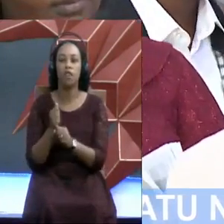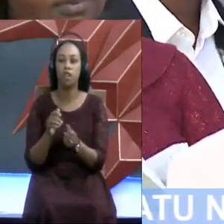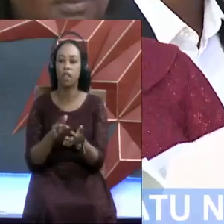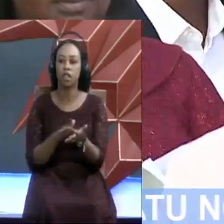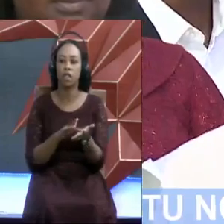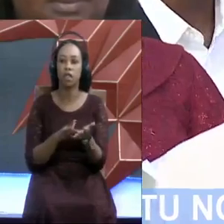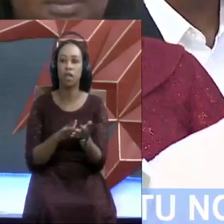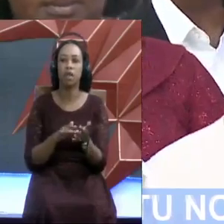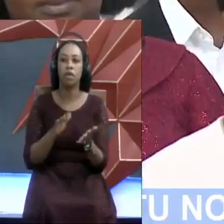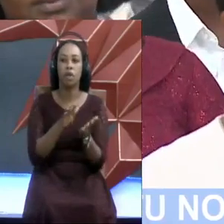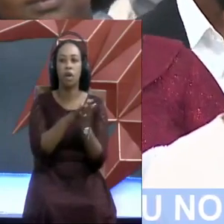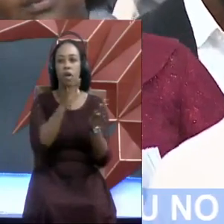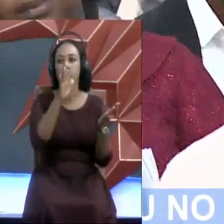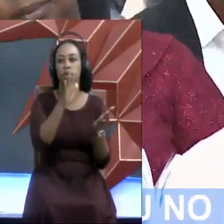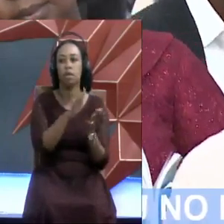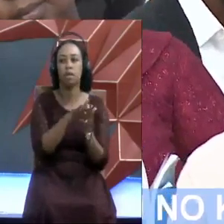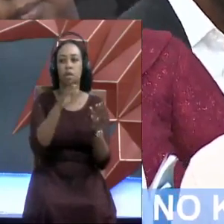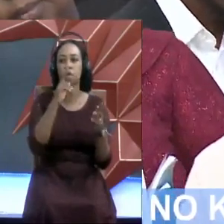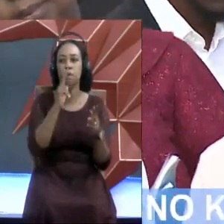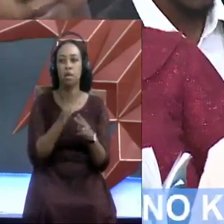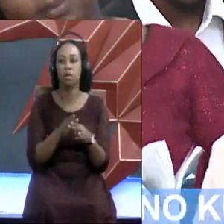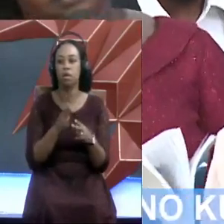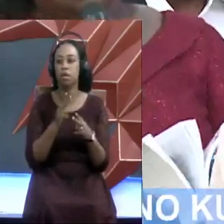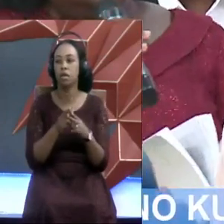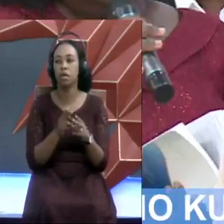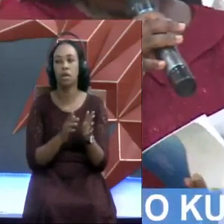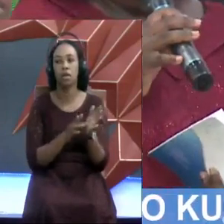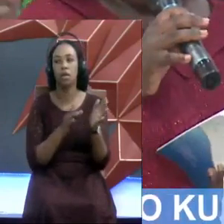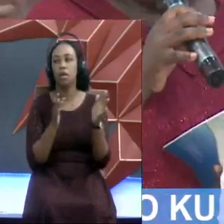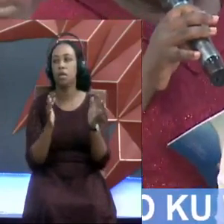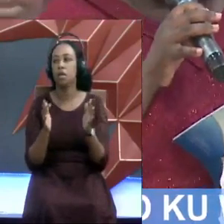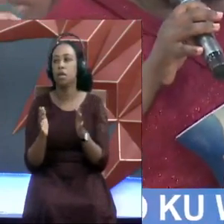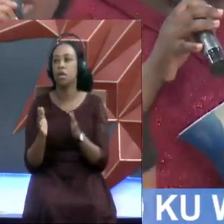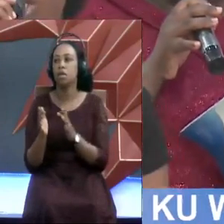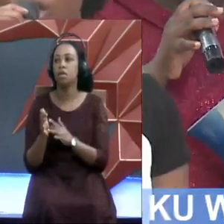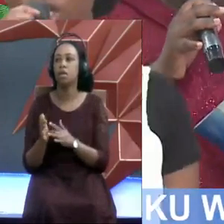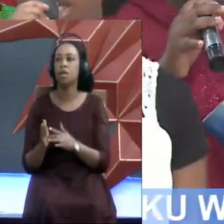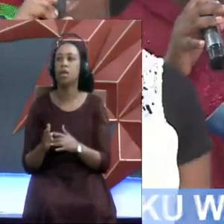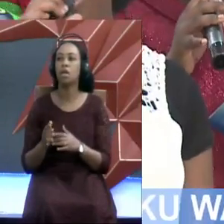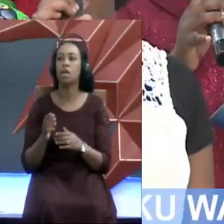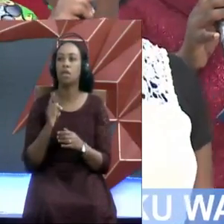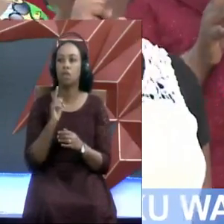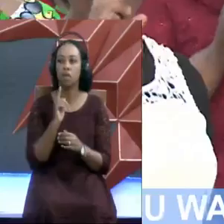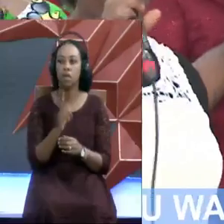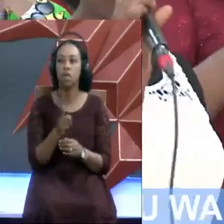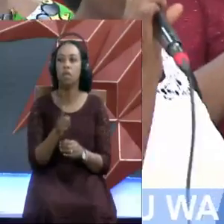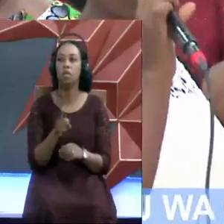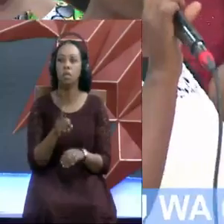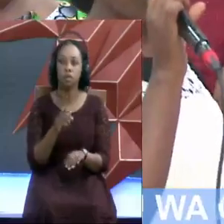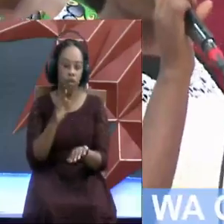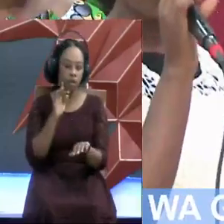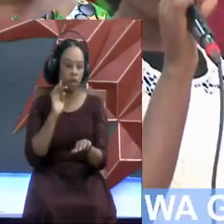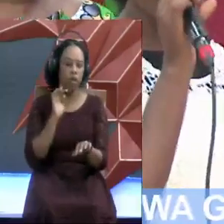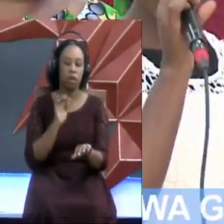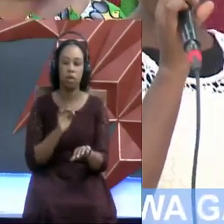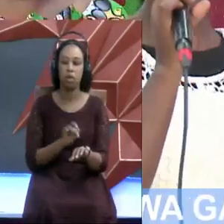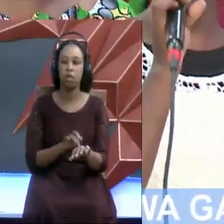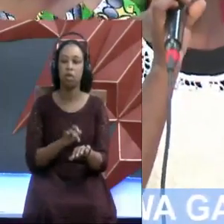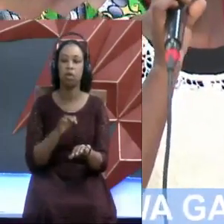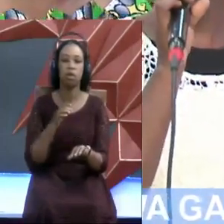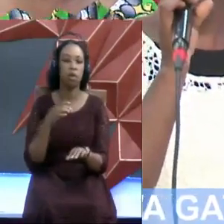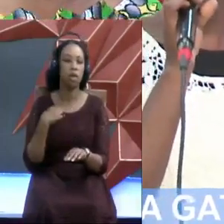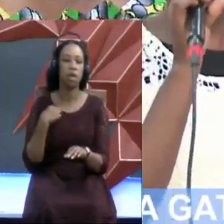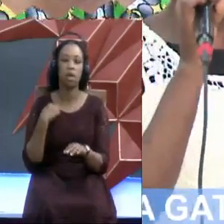Wakasifu jina lake Dada shika Shika kwenye nguo